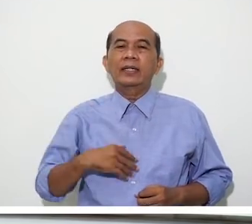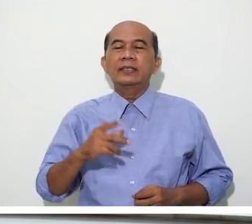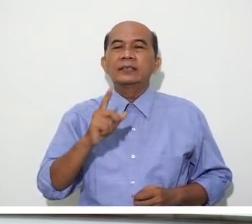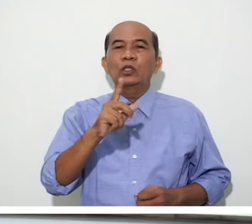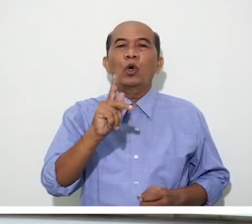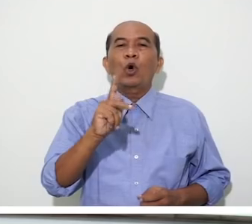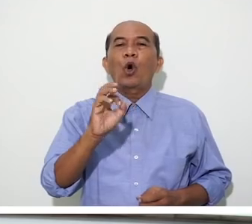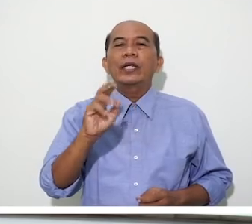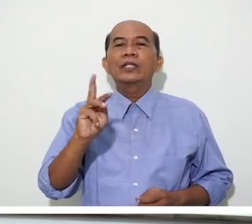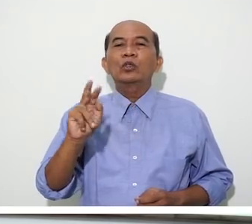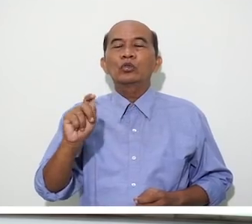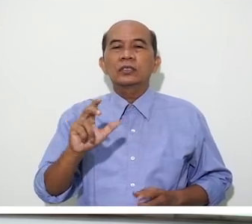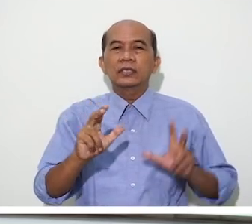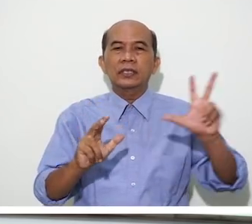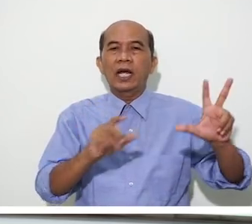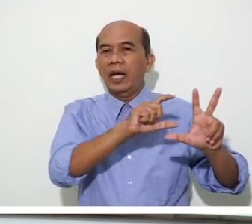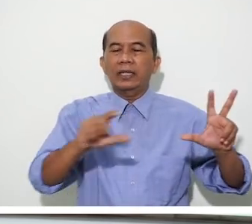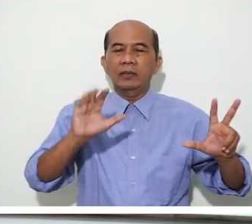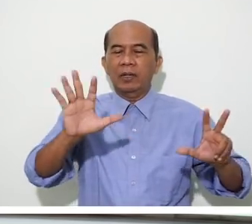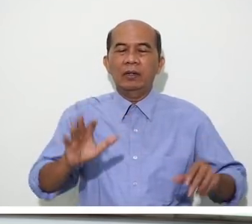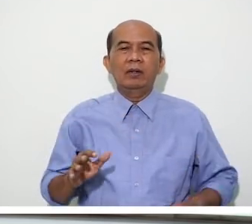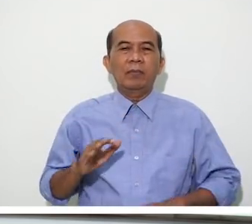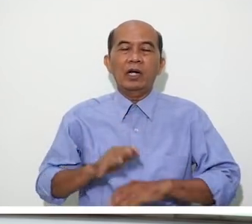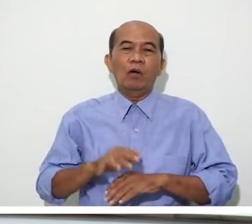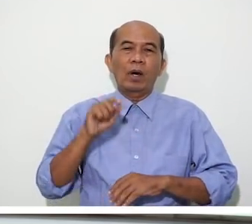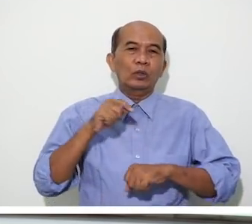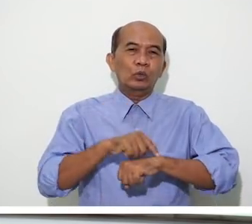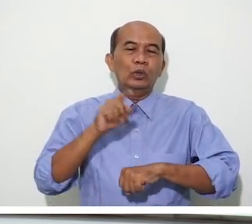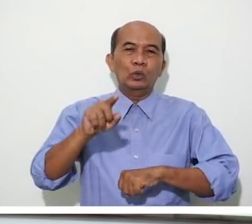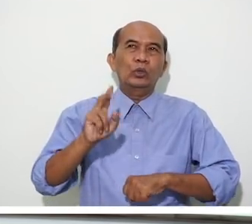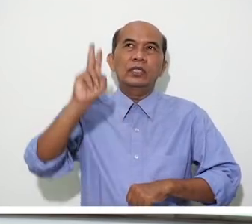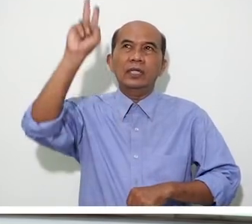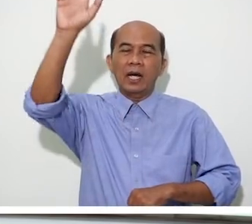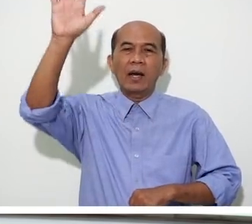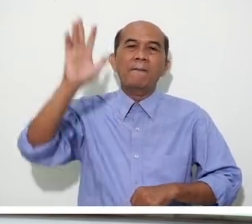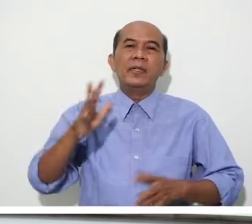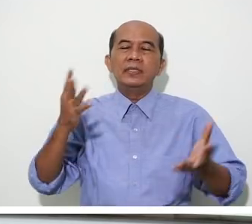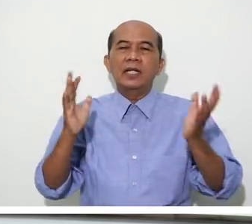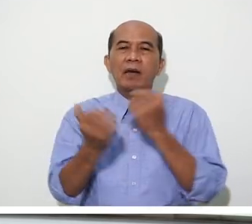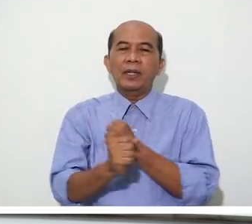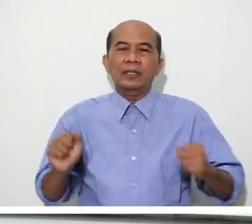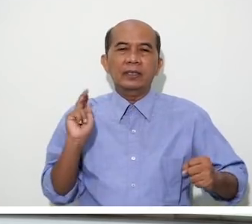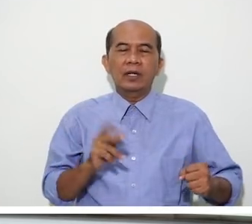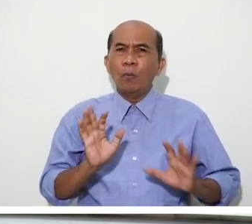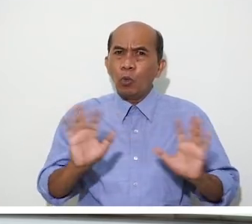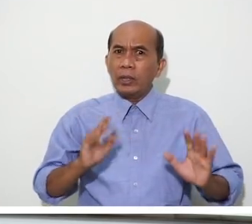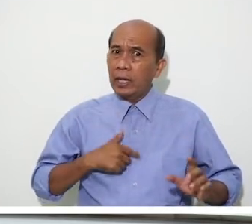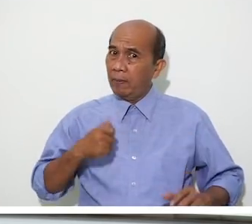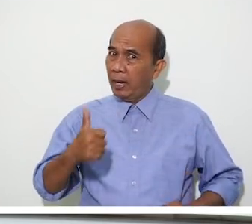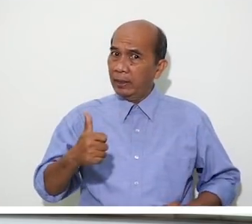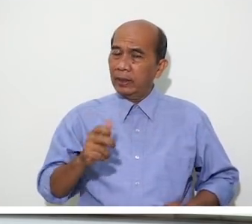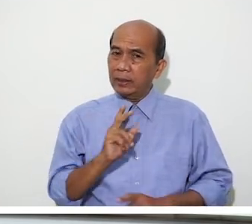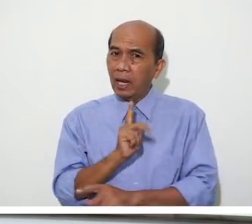5. Pada waktu itu Dia telah menyelamatkan kita bukan karena perbuatan baik yang telah kita